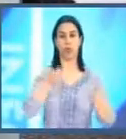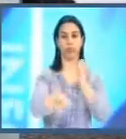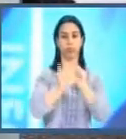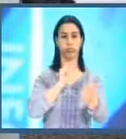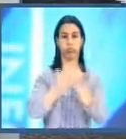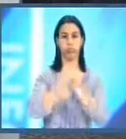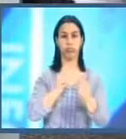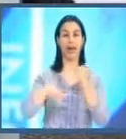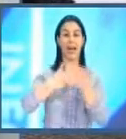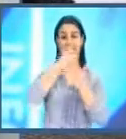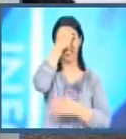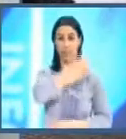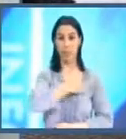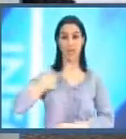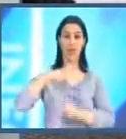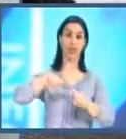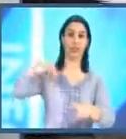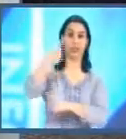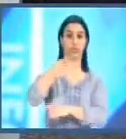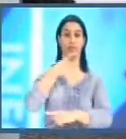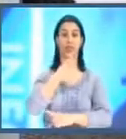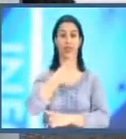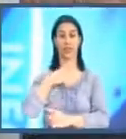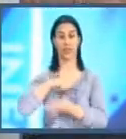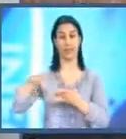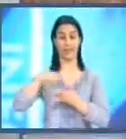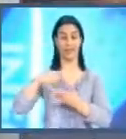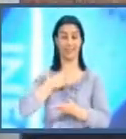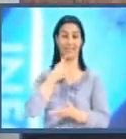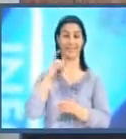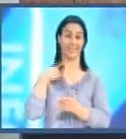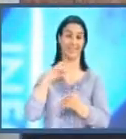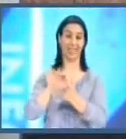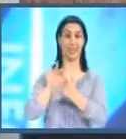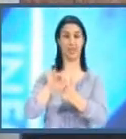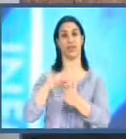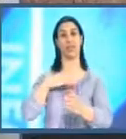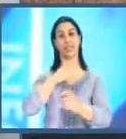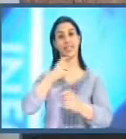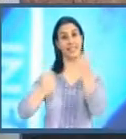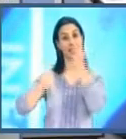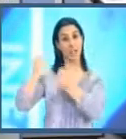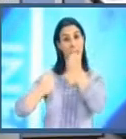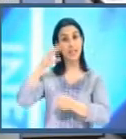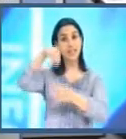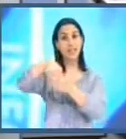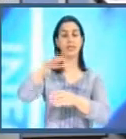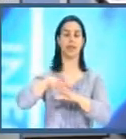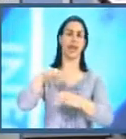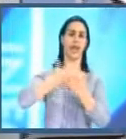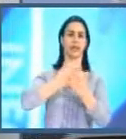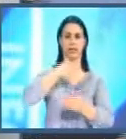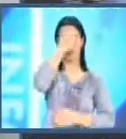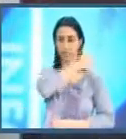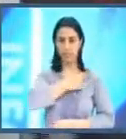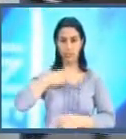després de Setmana Santa. Des de Trànsit s'ha decidit posposar l'inici del període sancionador fins després de les vacances, aduint